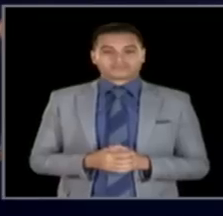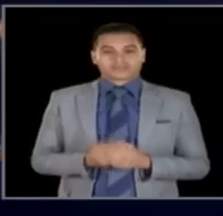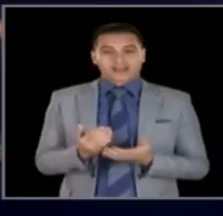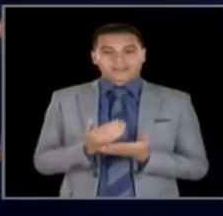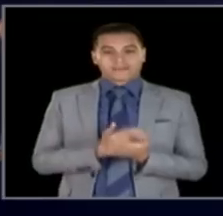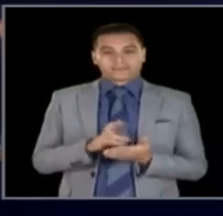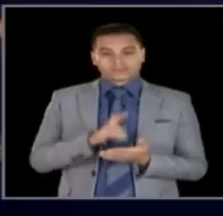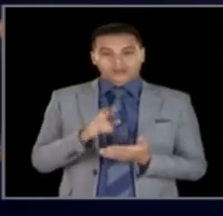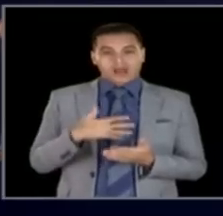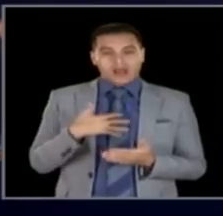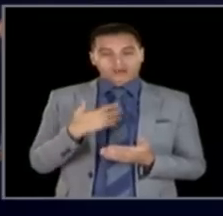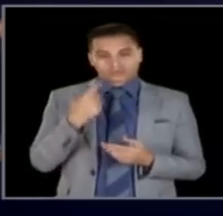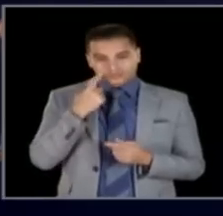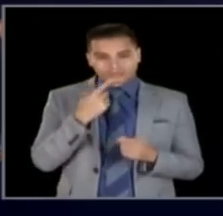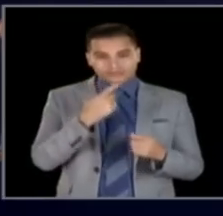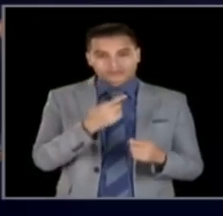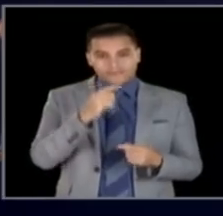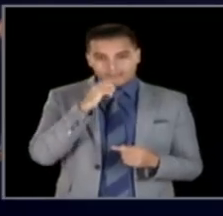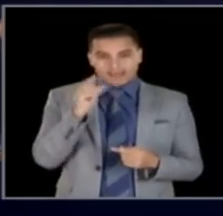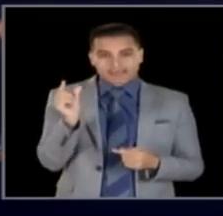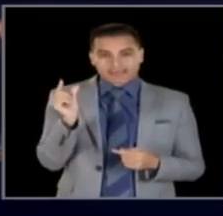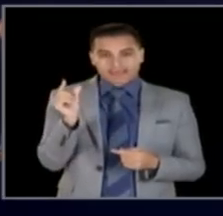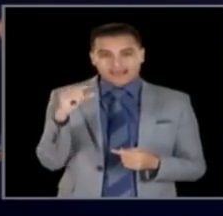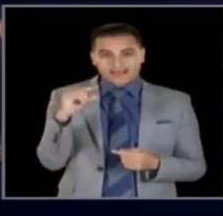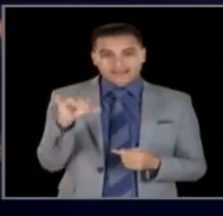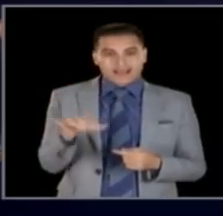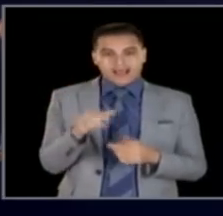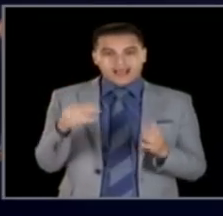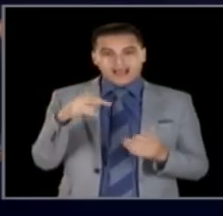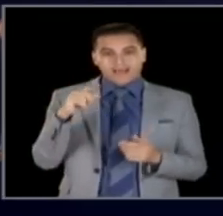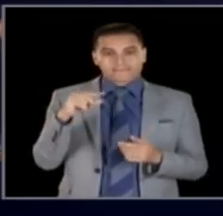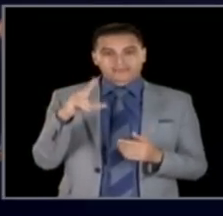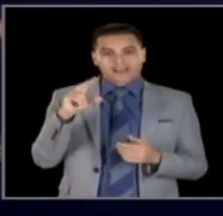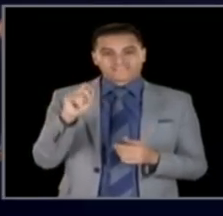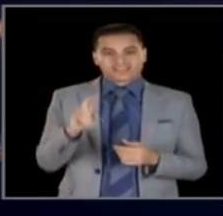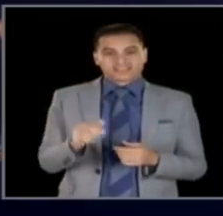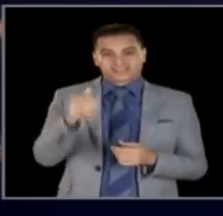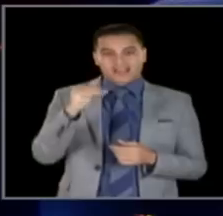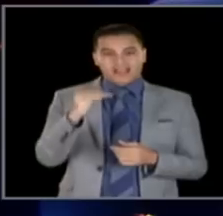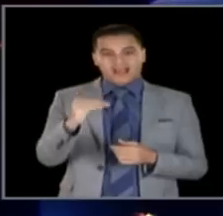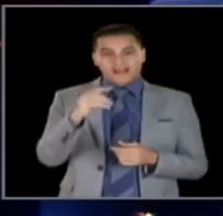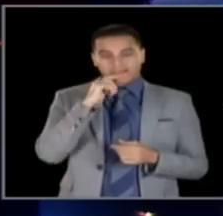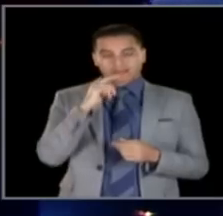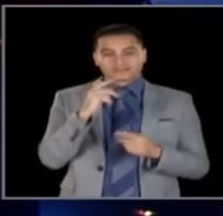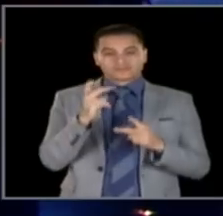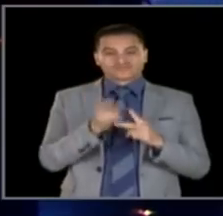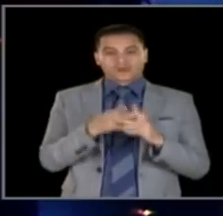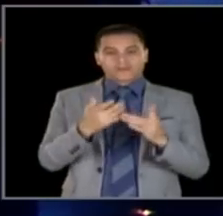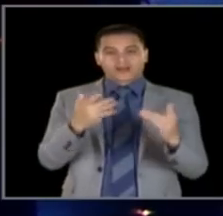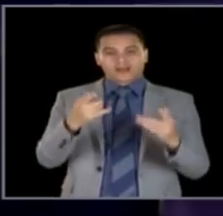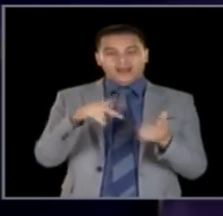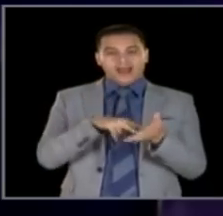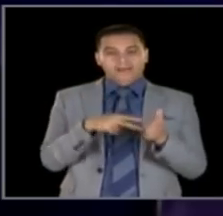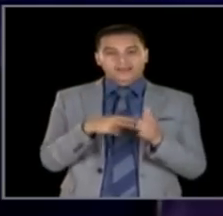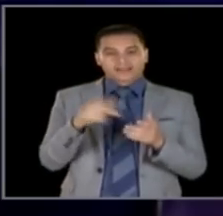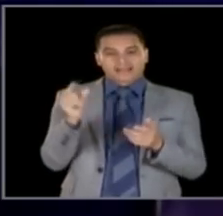قبل ما أسأل السؤال عايز أروح لندى عبد الفتاح من جمهور برنامج العبقرة. إزيك يا ندى؟ أهلا